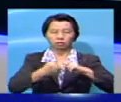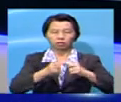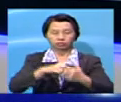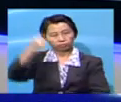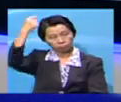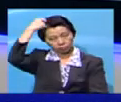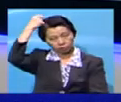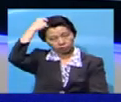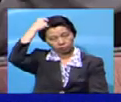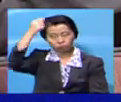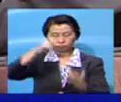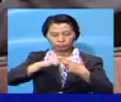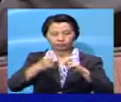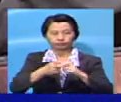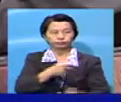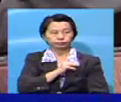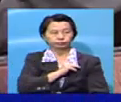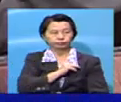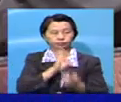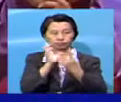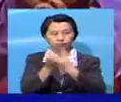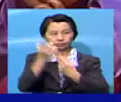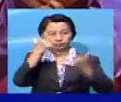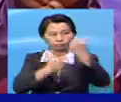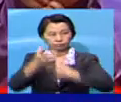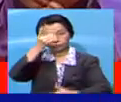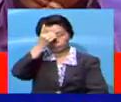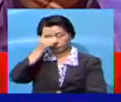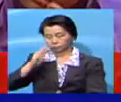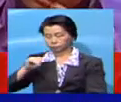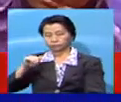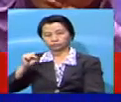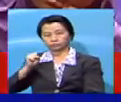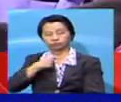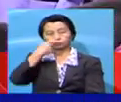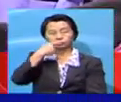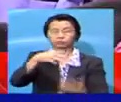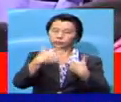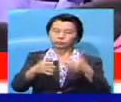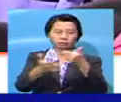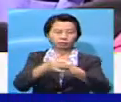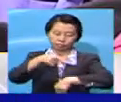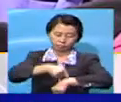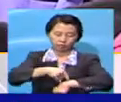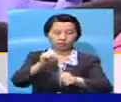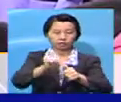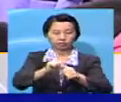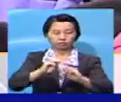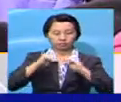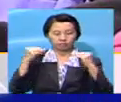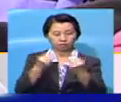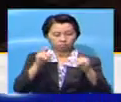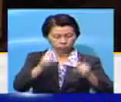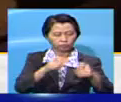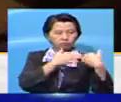mental justeru timbalan menteri kebudayaan dan pelancongan Datuk Mas Yati Samsudin berkata sudah tiba masanya setiap anggota masyarakat